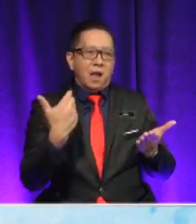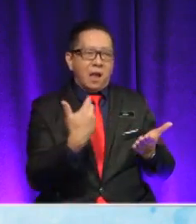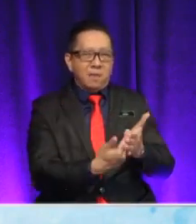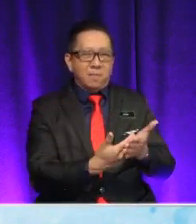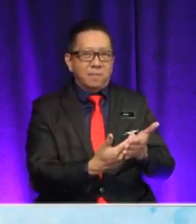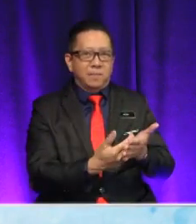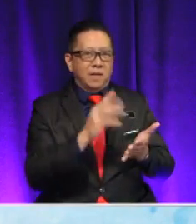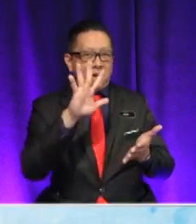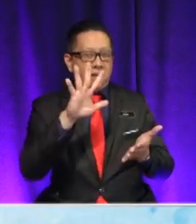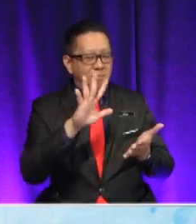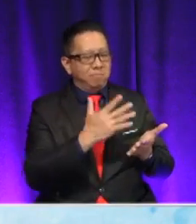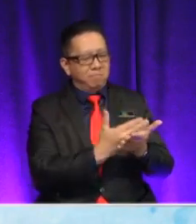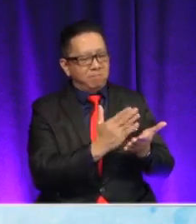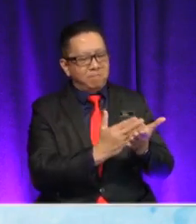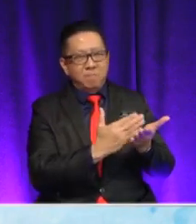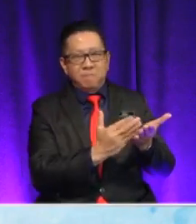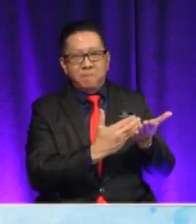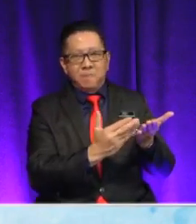sudah siap